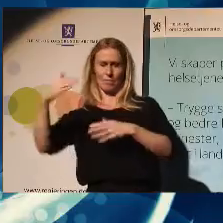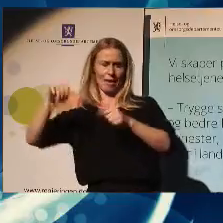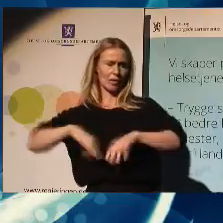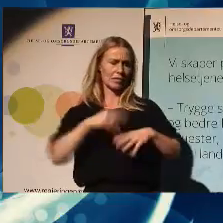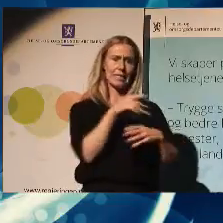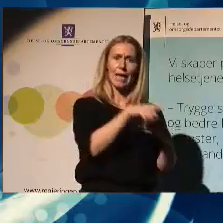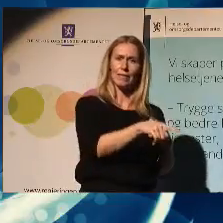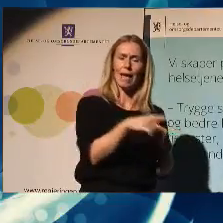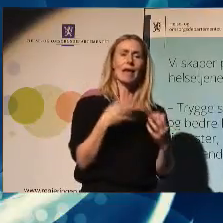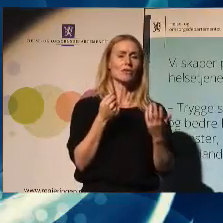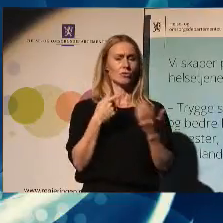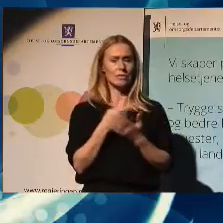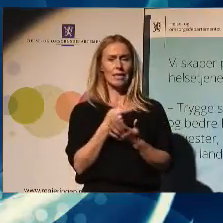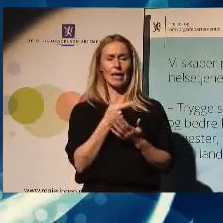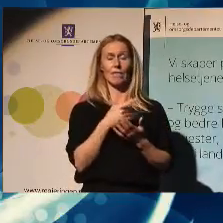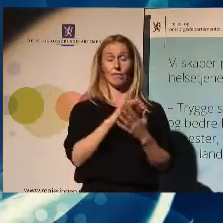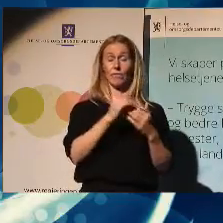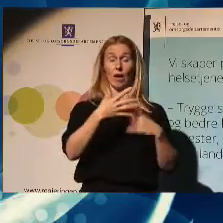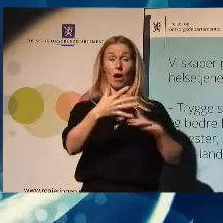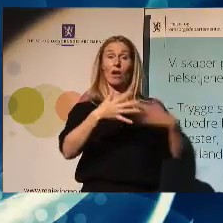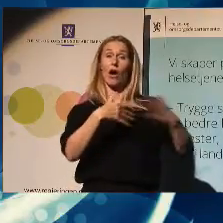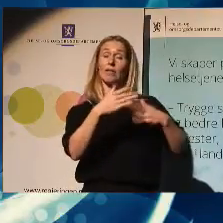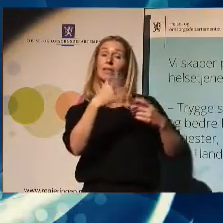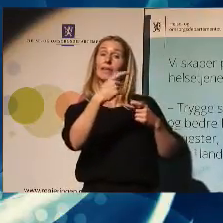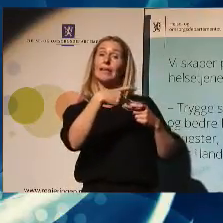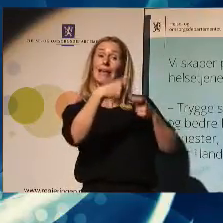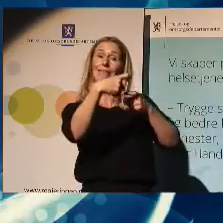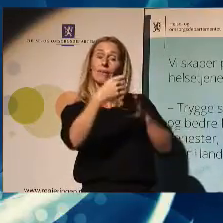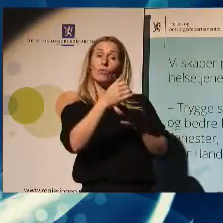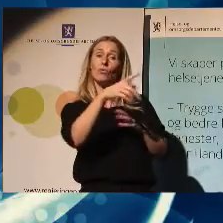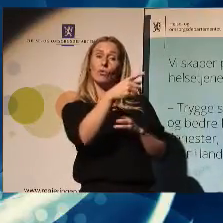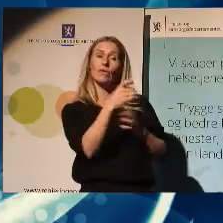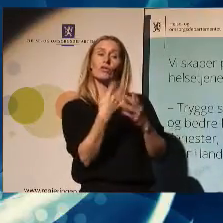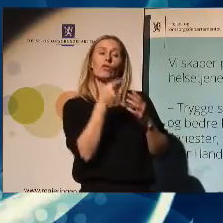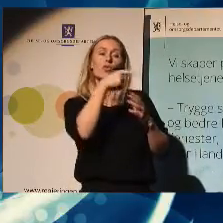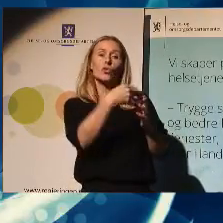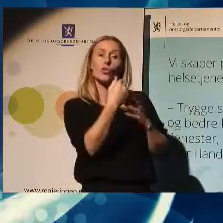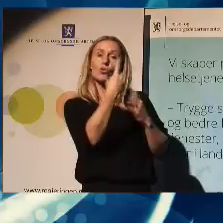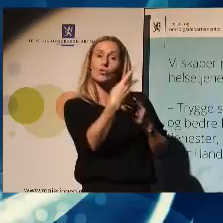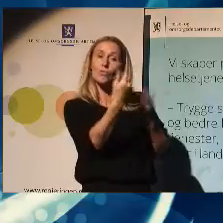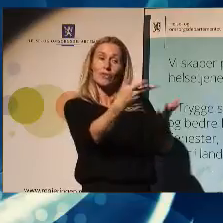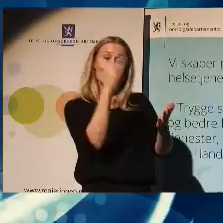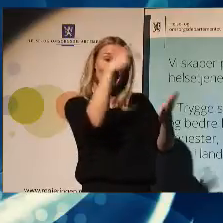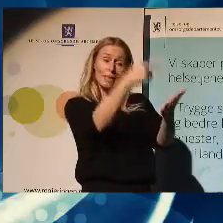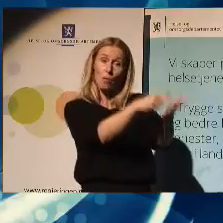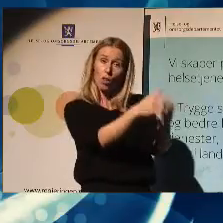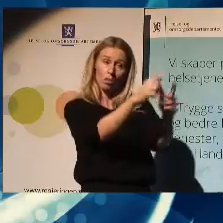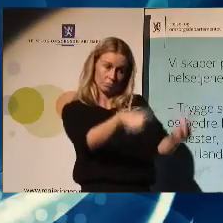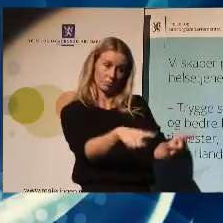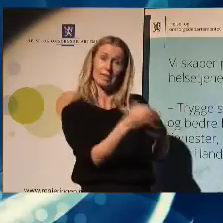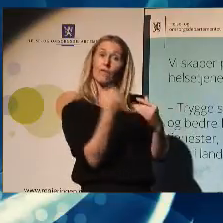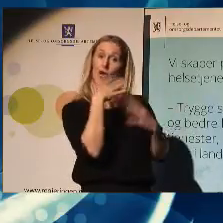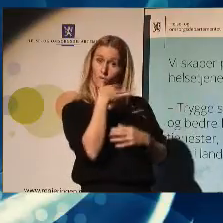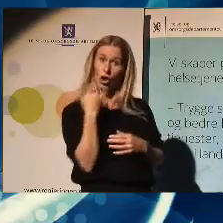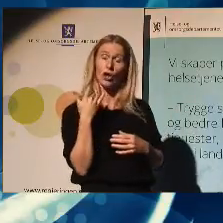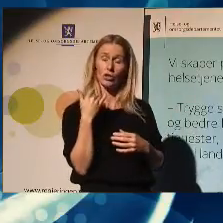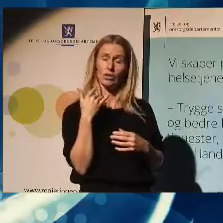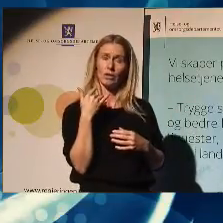det må vi ta høyde for. Vi har laget lederutdanning da statsråden var innom det, og de 102 som fikk vitnemål, de var fornøyd. Og så har vi samtidig sagt, Anne-Grethe,